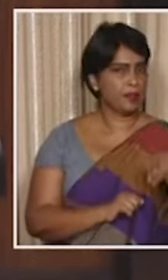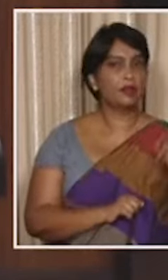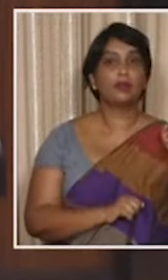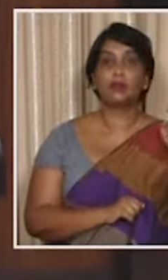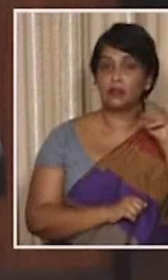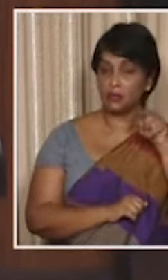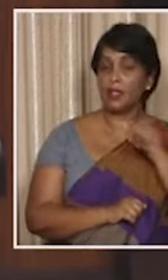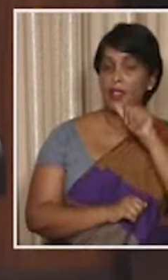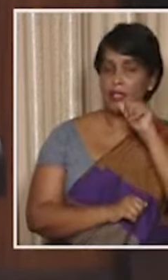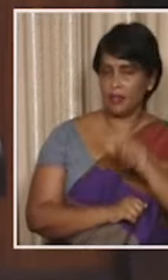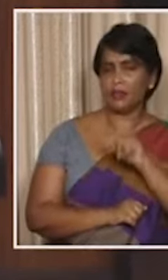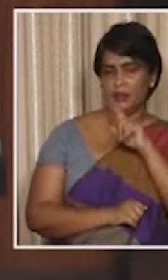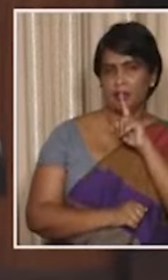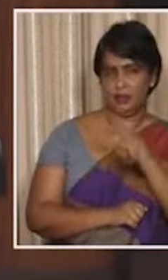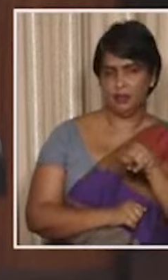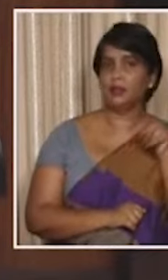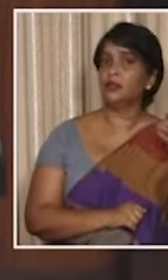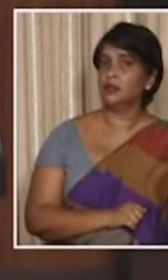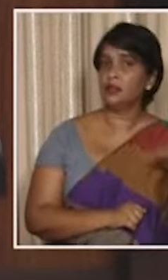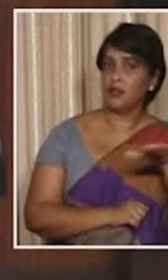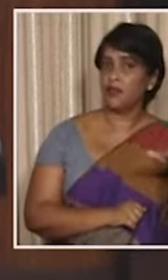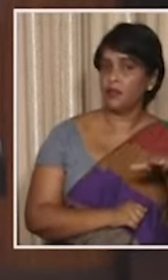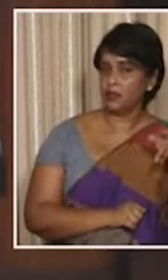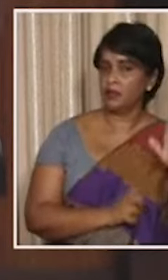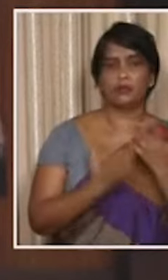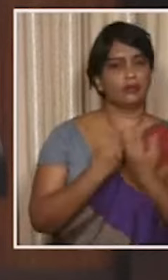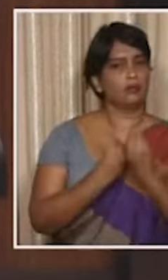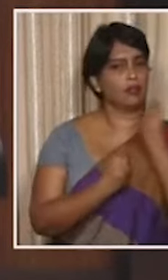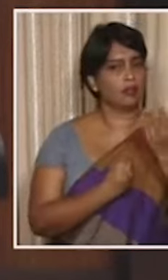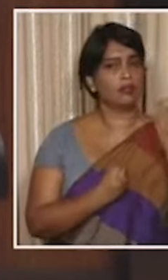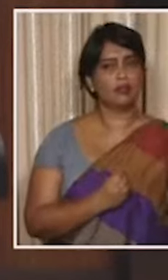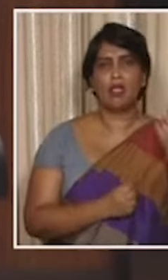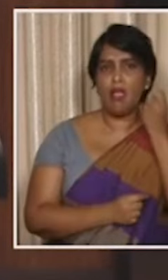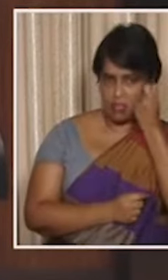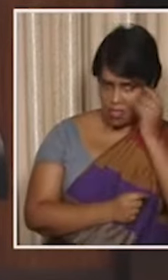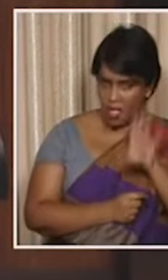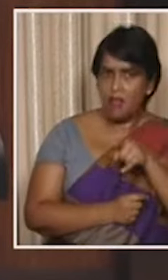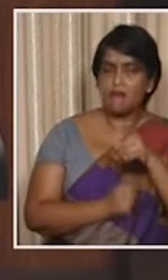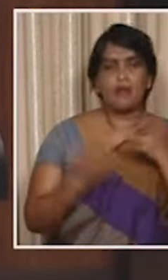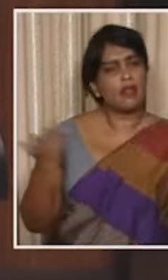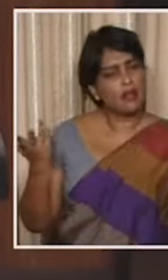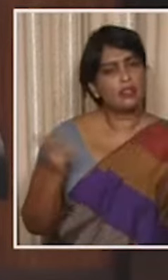சொல்லுங்க, இந்த காணியலை விடுவிக்கிறதுக்கு எண்ணம் இருக்கா இல்லையா? அப்ப நாங்க ஜனாதிபதியன் சொல்லலாம்,